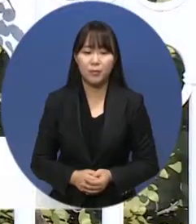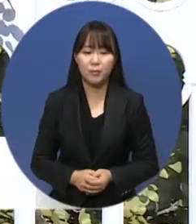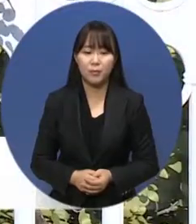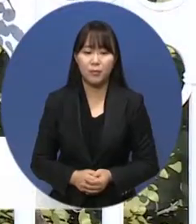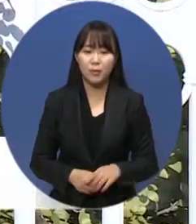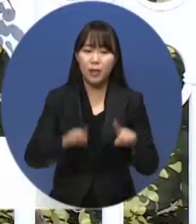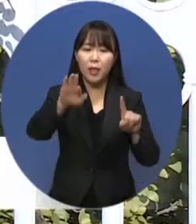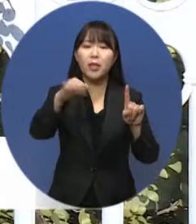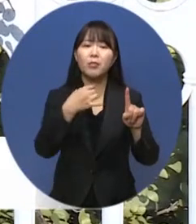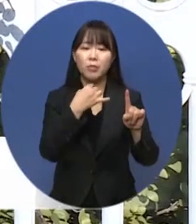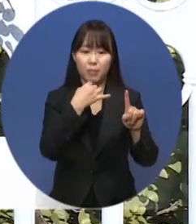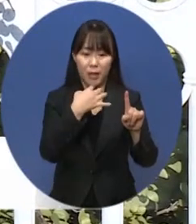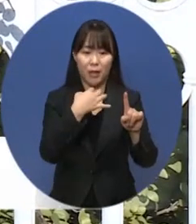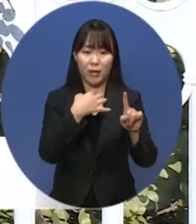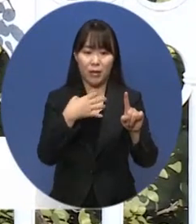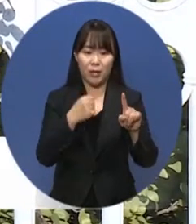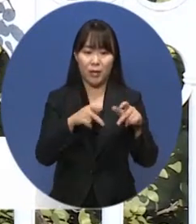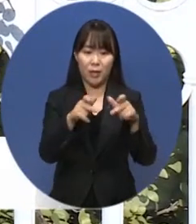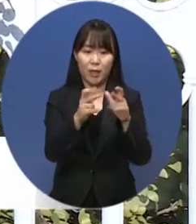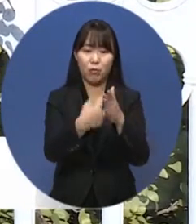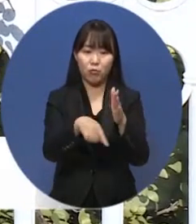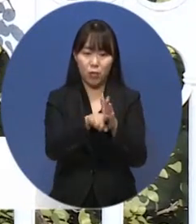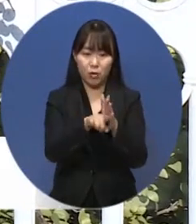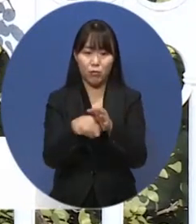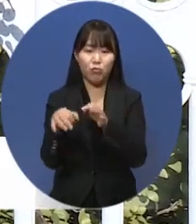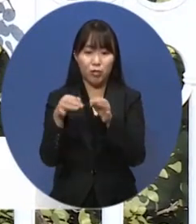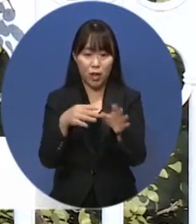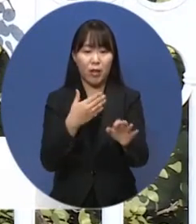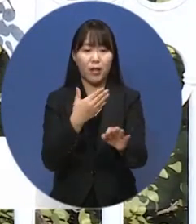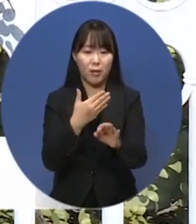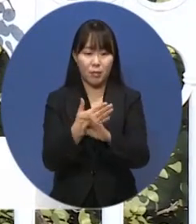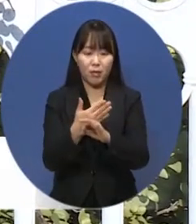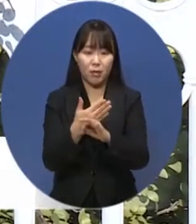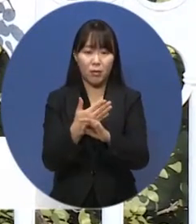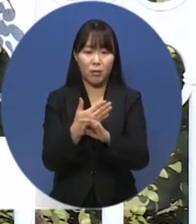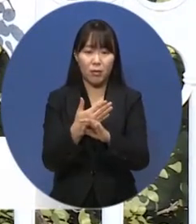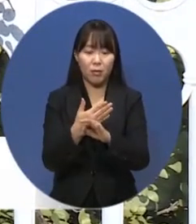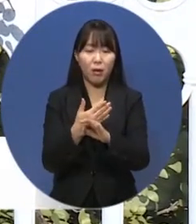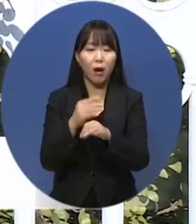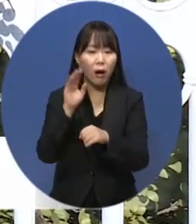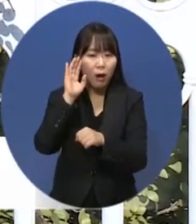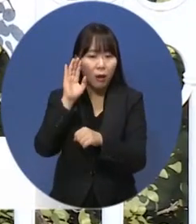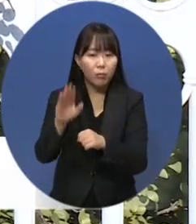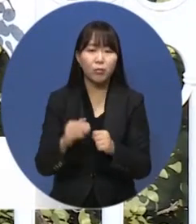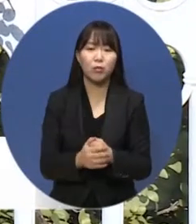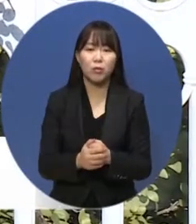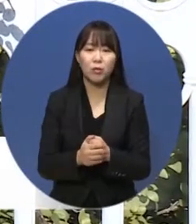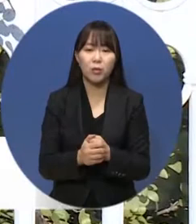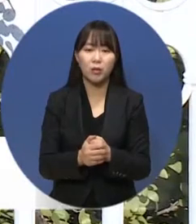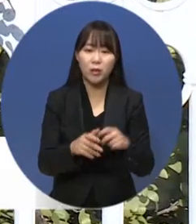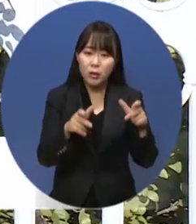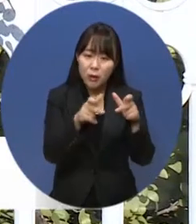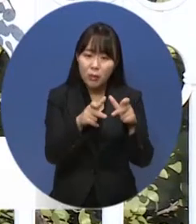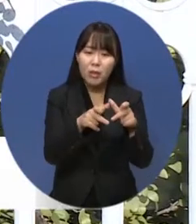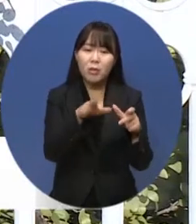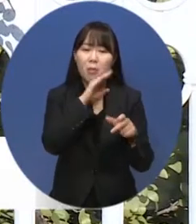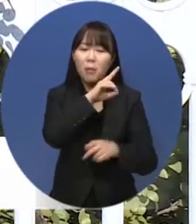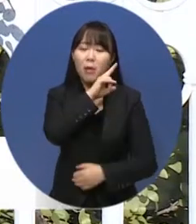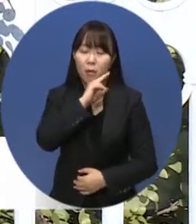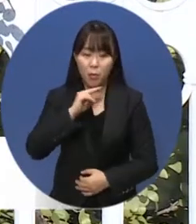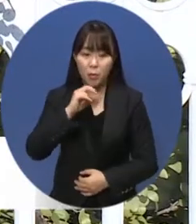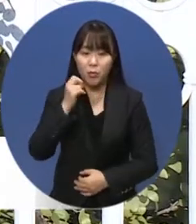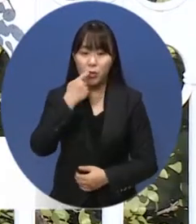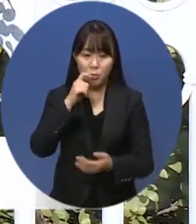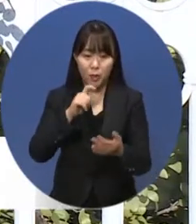시간만 어 장애인 분들을 위해서 투자를 해 주신다면 앞으로 장애인 분들이 정말 편리하고